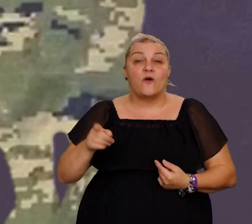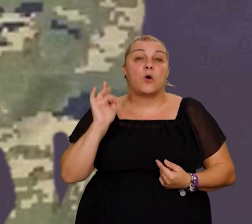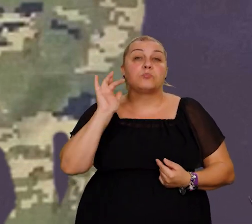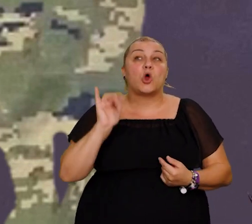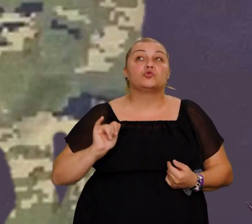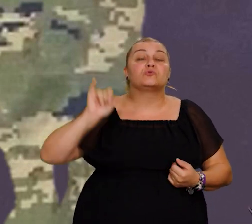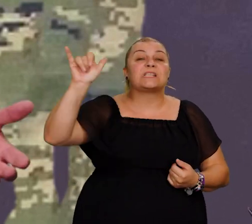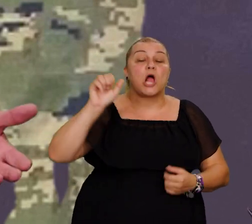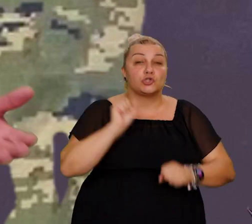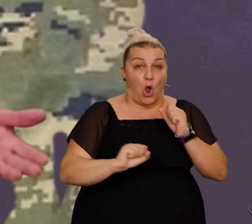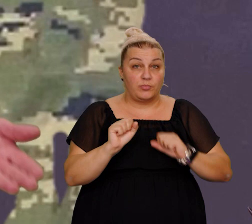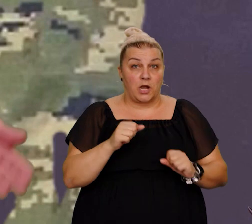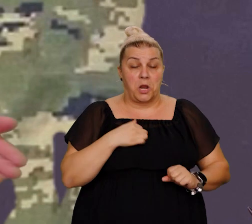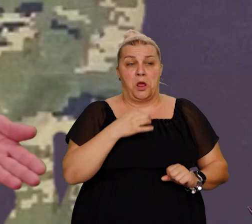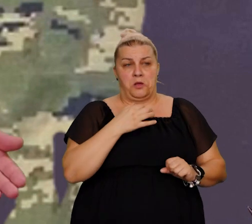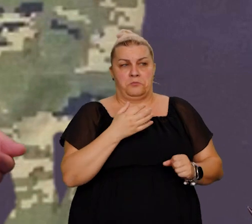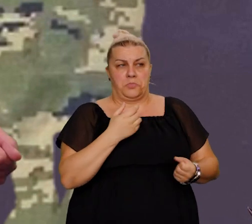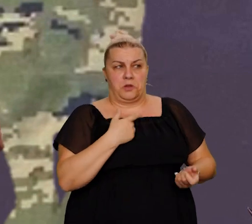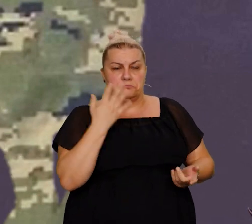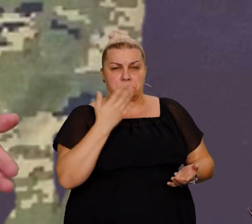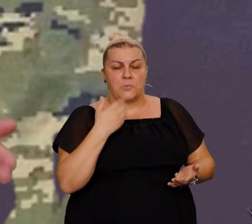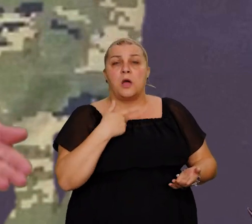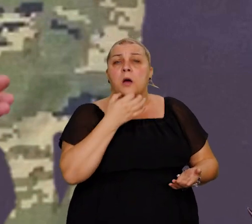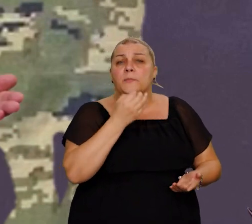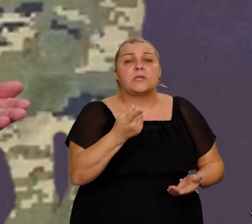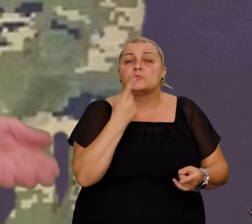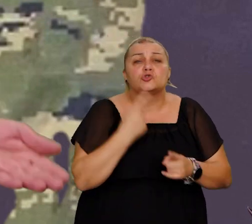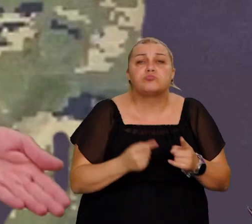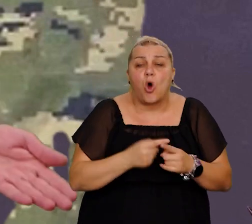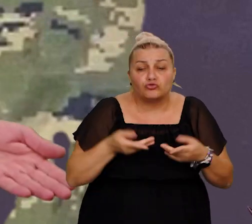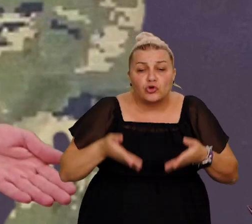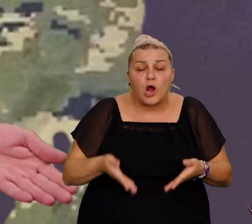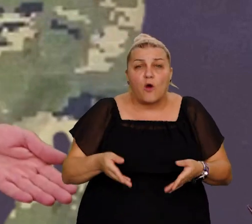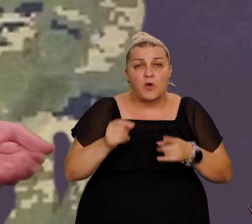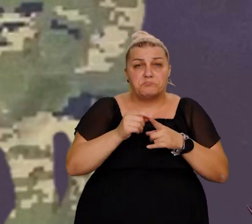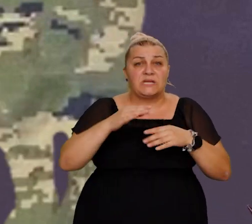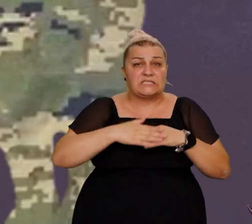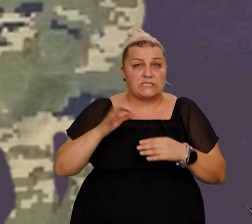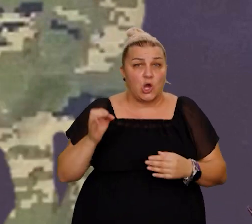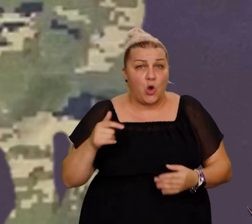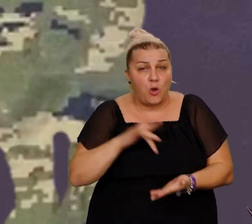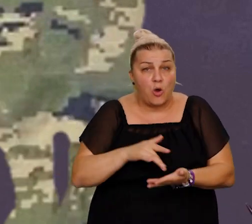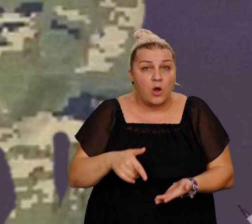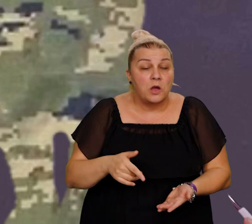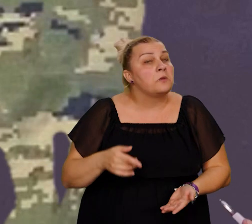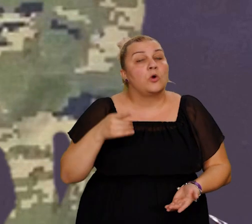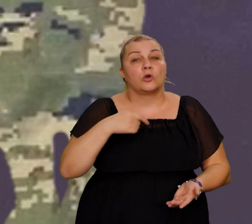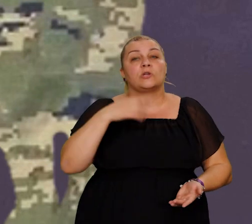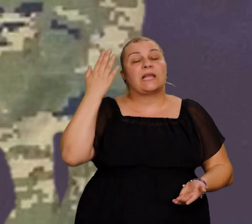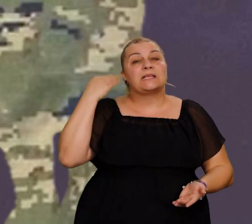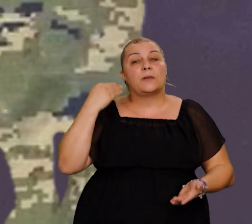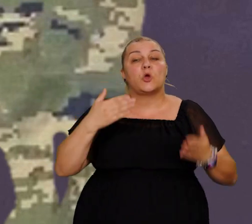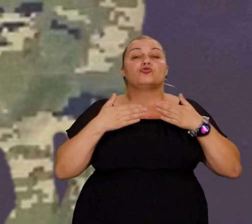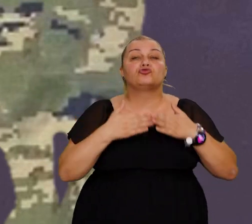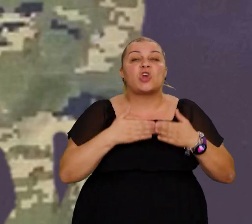protuzračne obrane. A zašto, pitanje njega, zašto, ono, kad sam uzimao podatke, zašto u PZO, mislim? Kaže, bio sam na